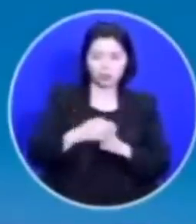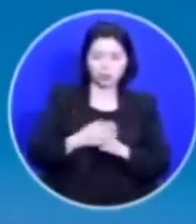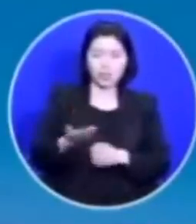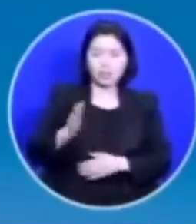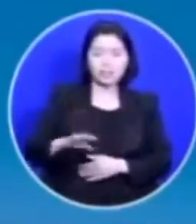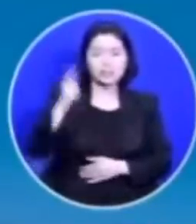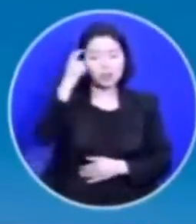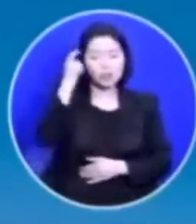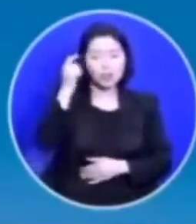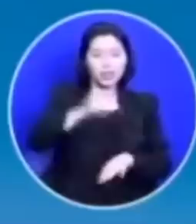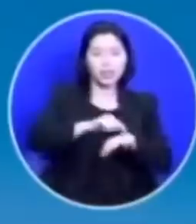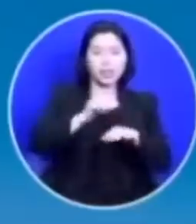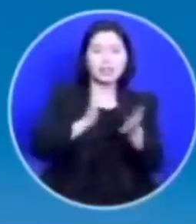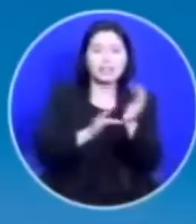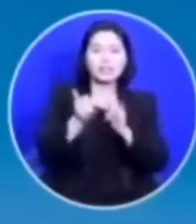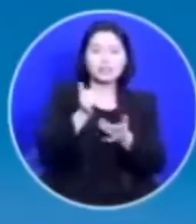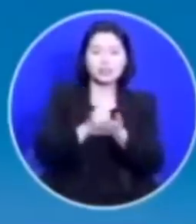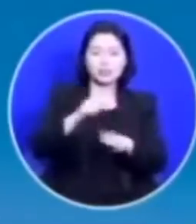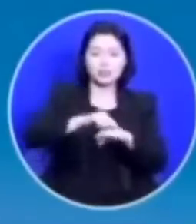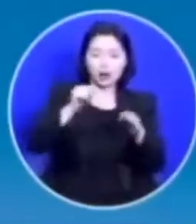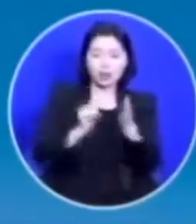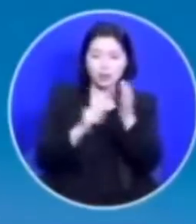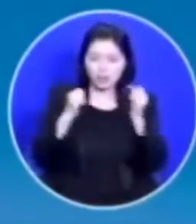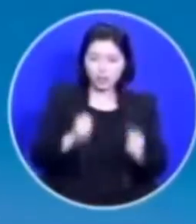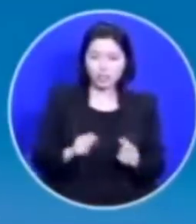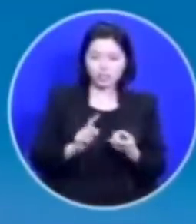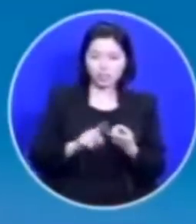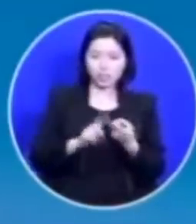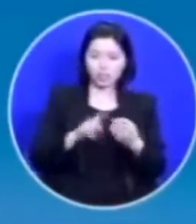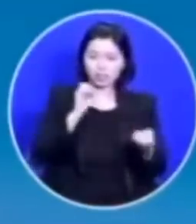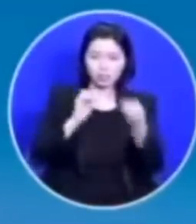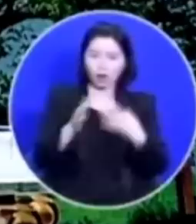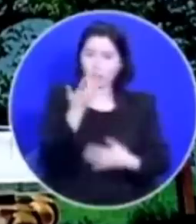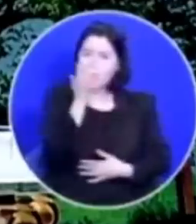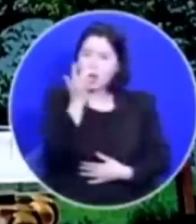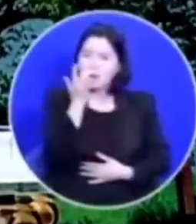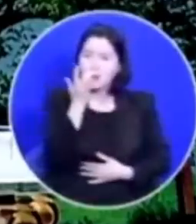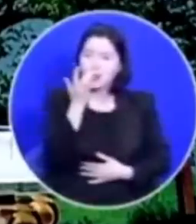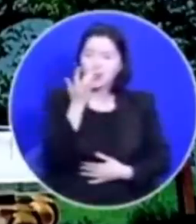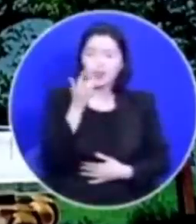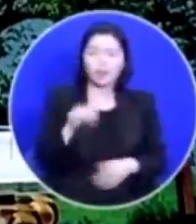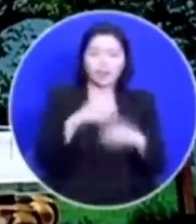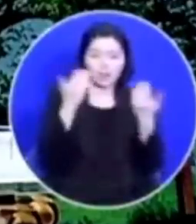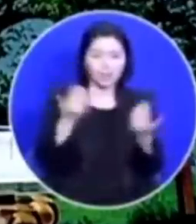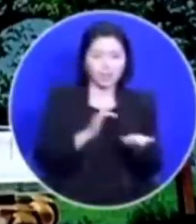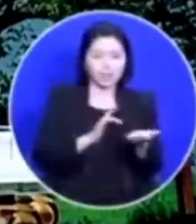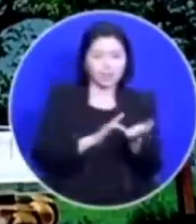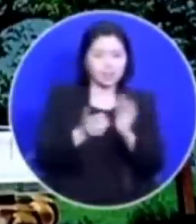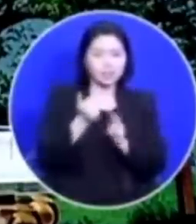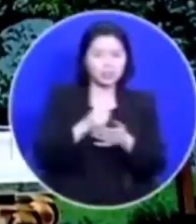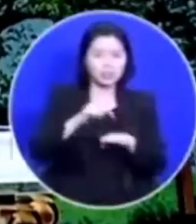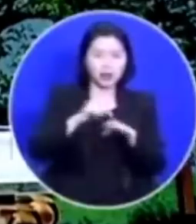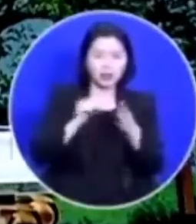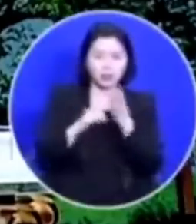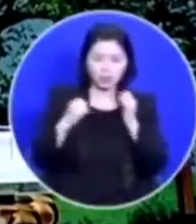계신 것에 대해서는 그렇게 애매하게 이야기를 않습니까 예수님이 내 마음의 계시다고 들었습니다